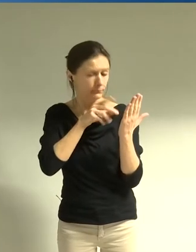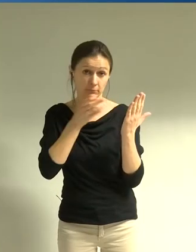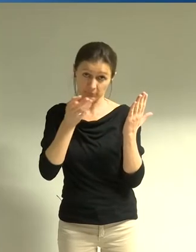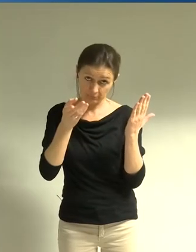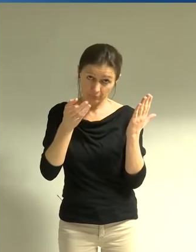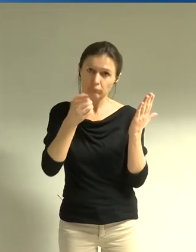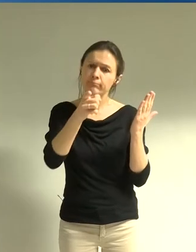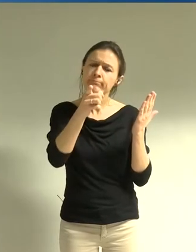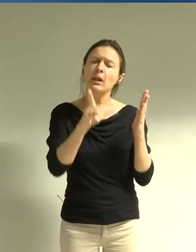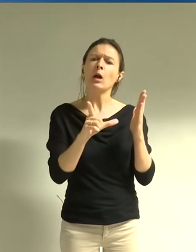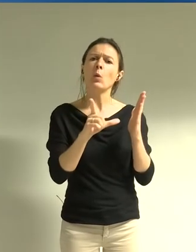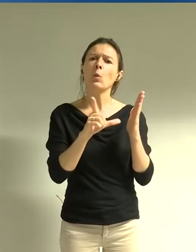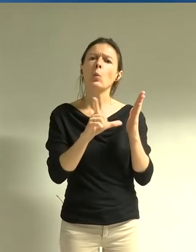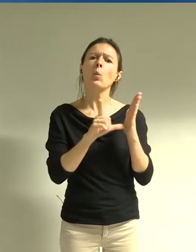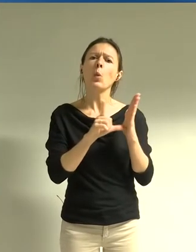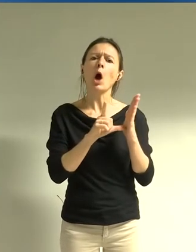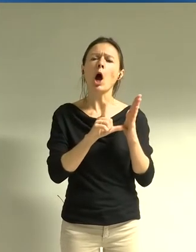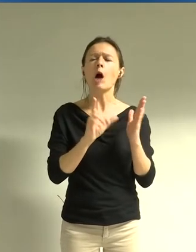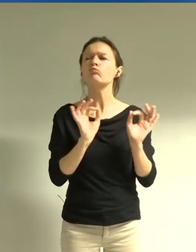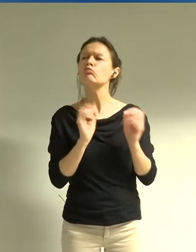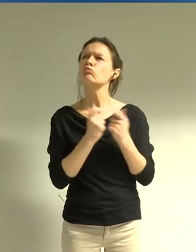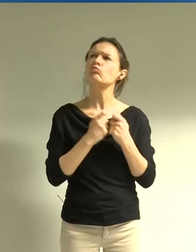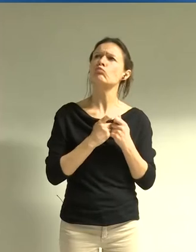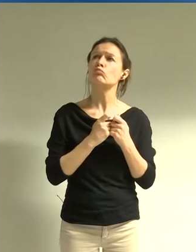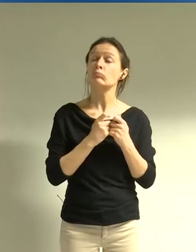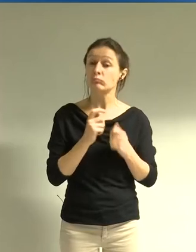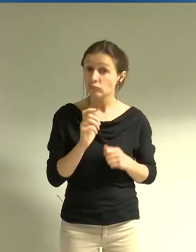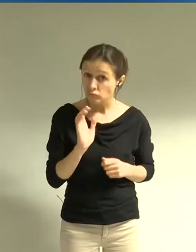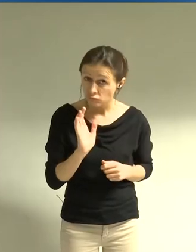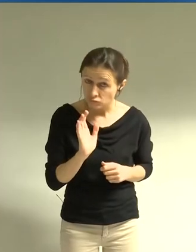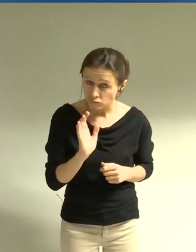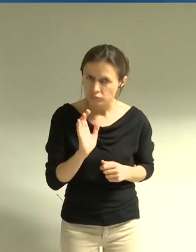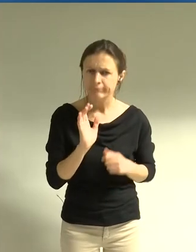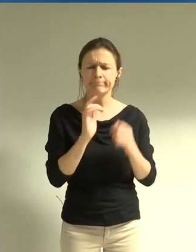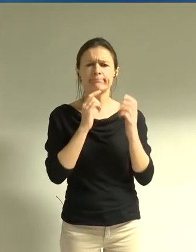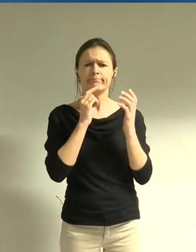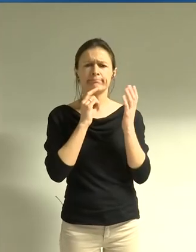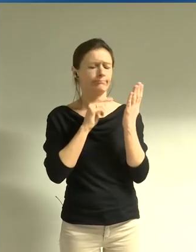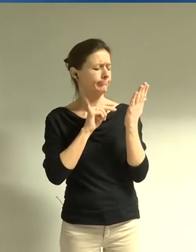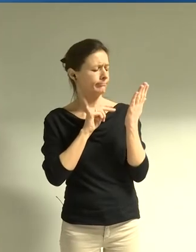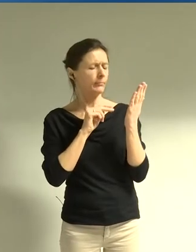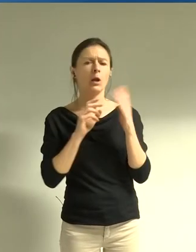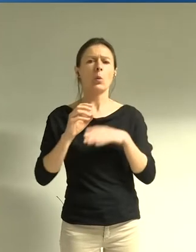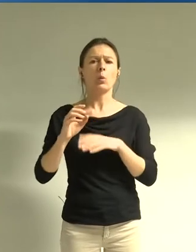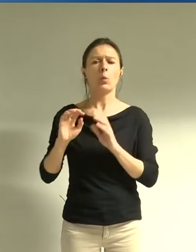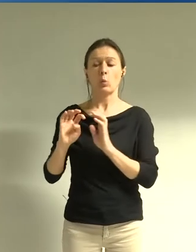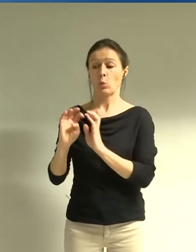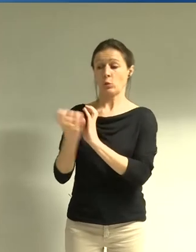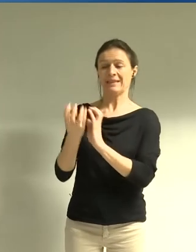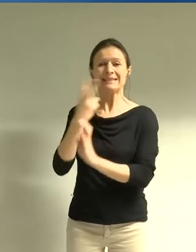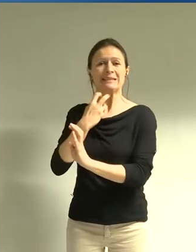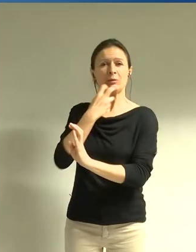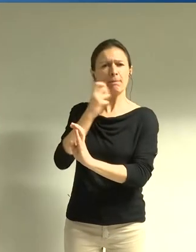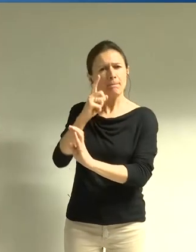qui sont quand même très curieuse cette charte parle donc des conseils citoyens sauf que vous redéfinissez le terme de